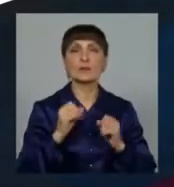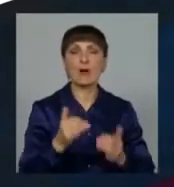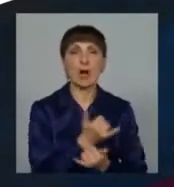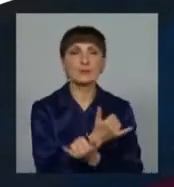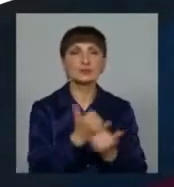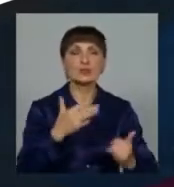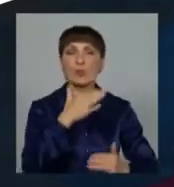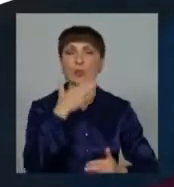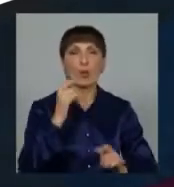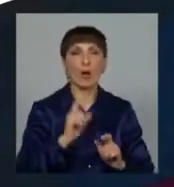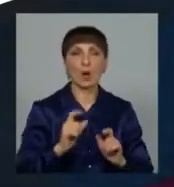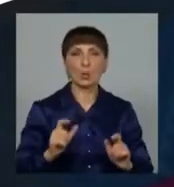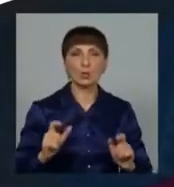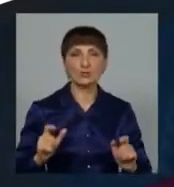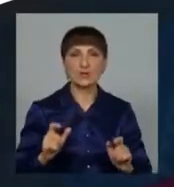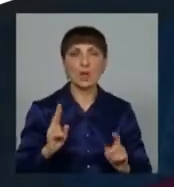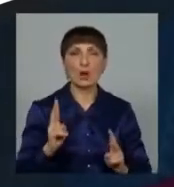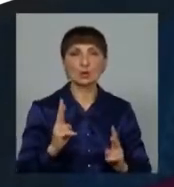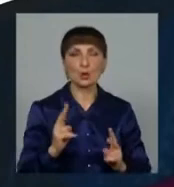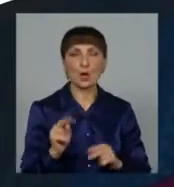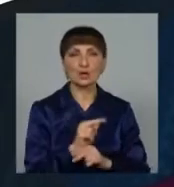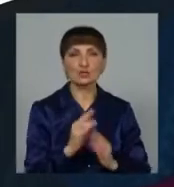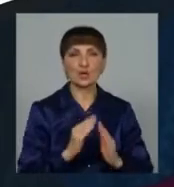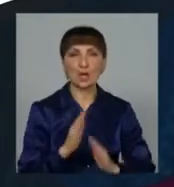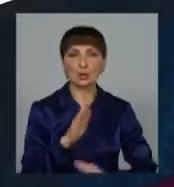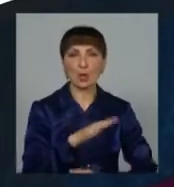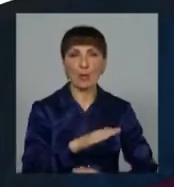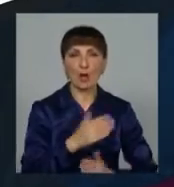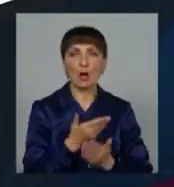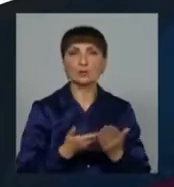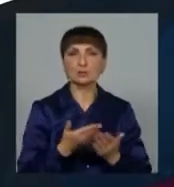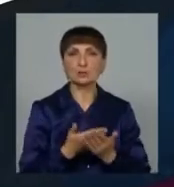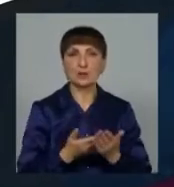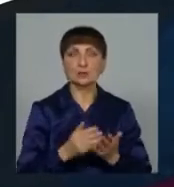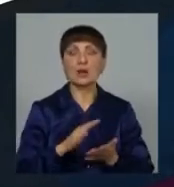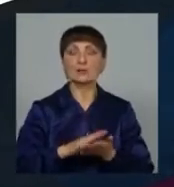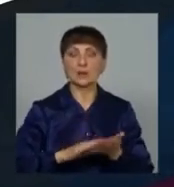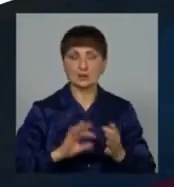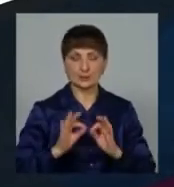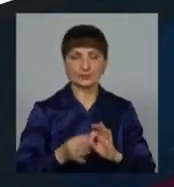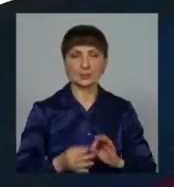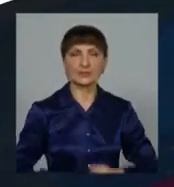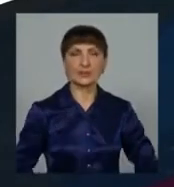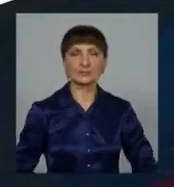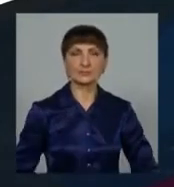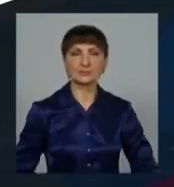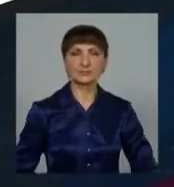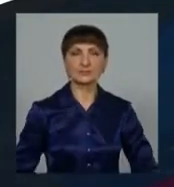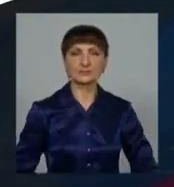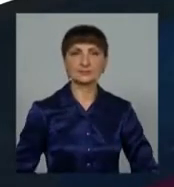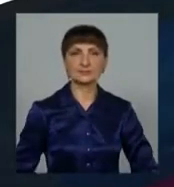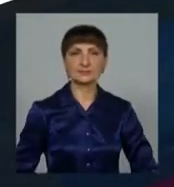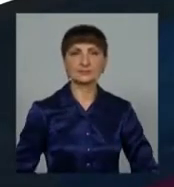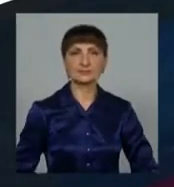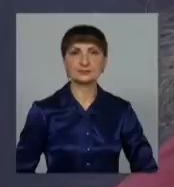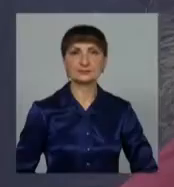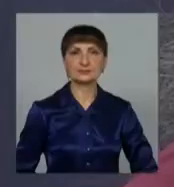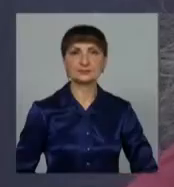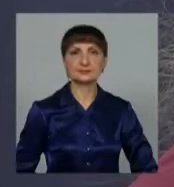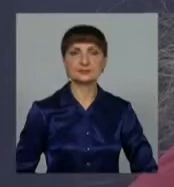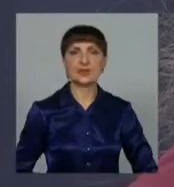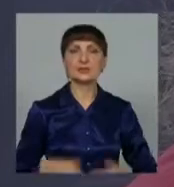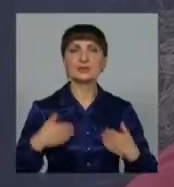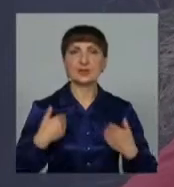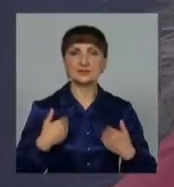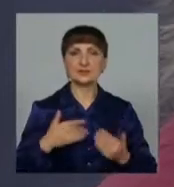огромное количество пациентов, получающих лечение на дому? Все подробности у Ануара Амангельдинова.